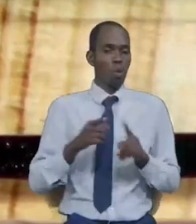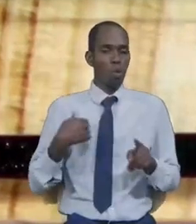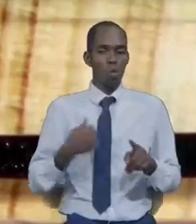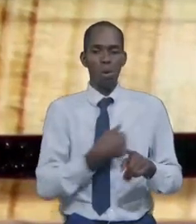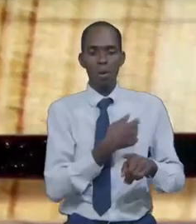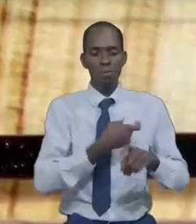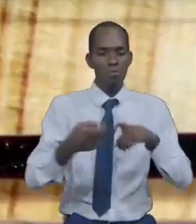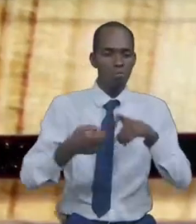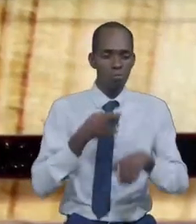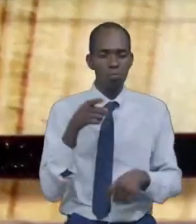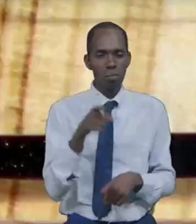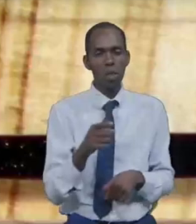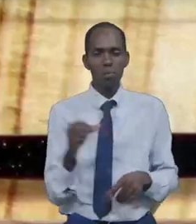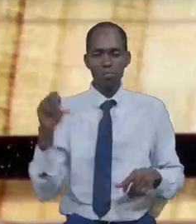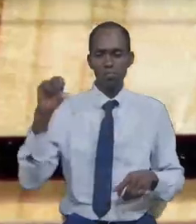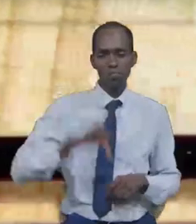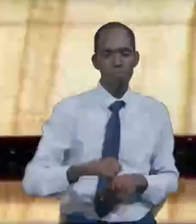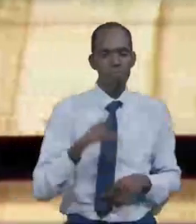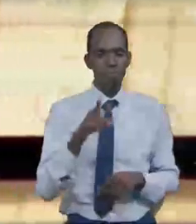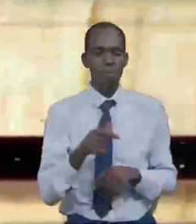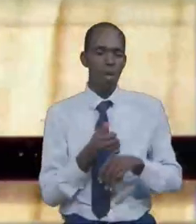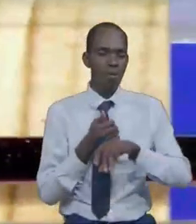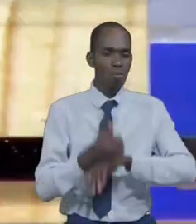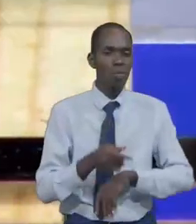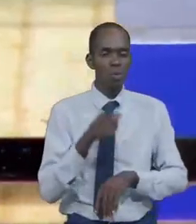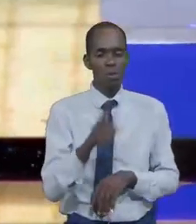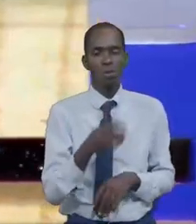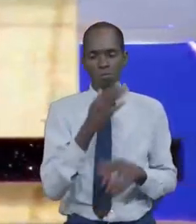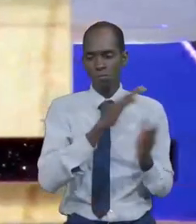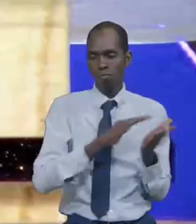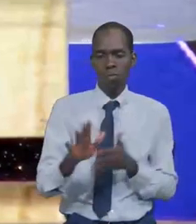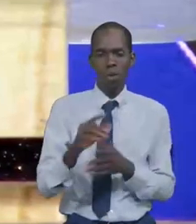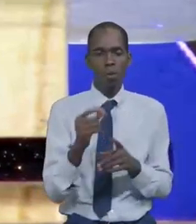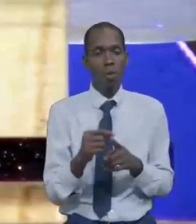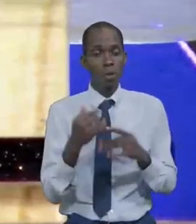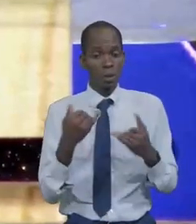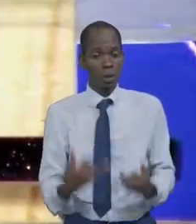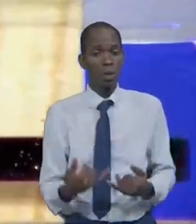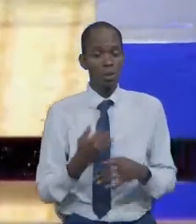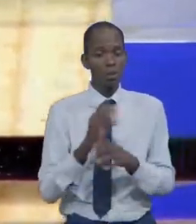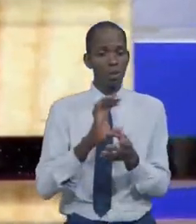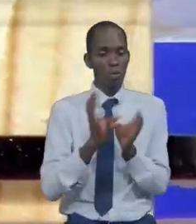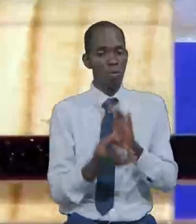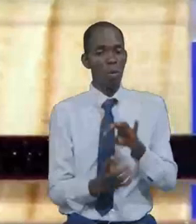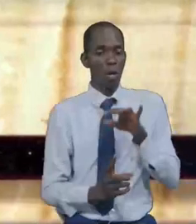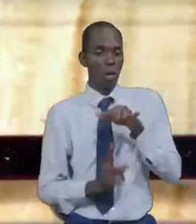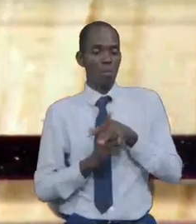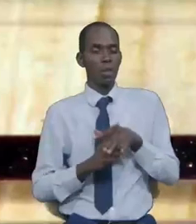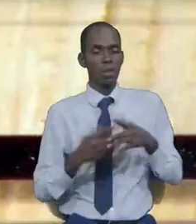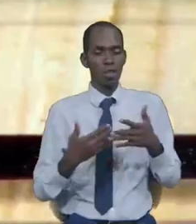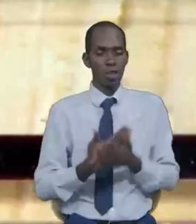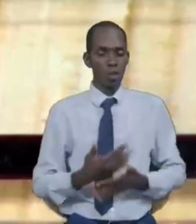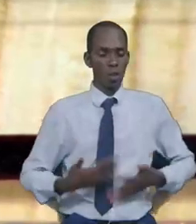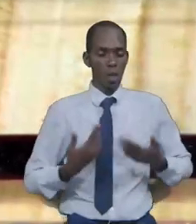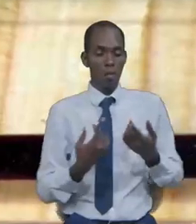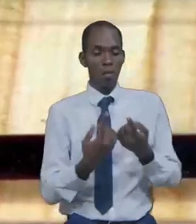négligés, et nous avons piétiné leurs paroles. Maintenant, nous sommes convertis. Il y a une nouvelle vie maintenant. Et ces gens-là, à